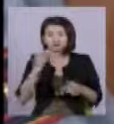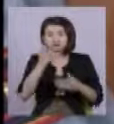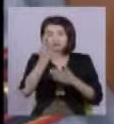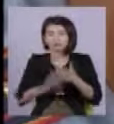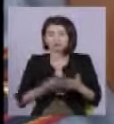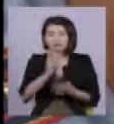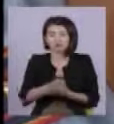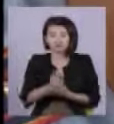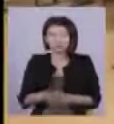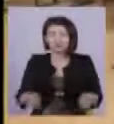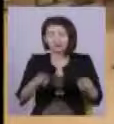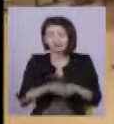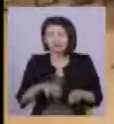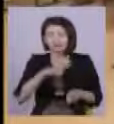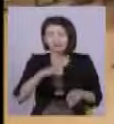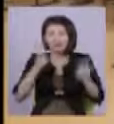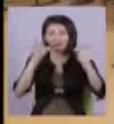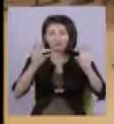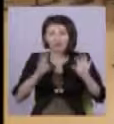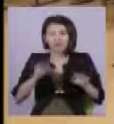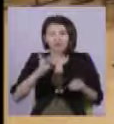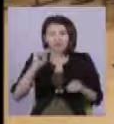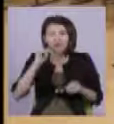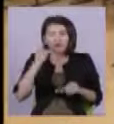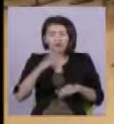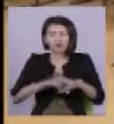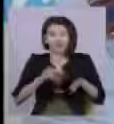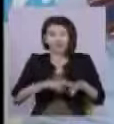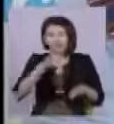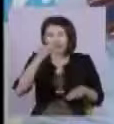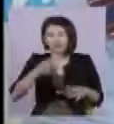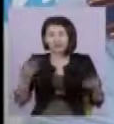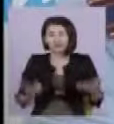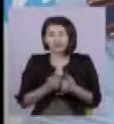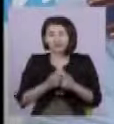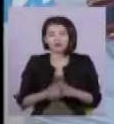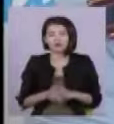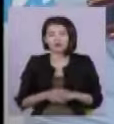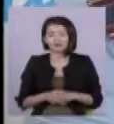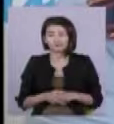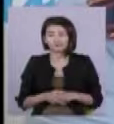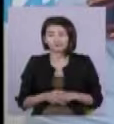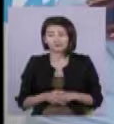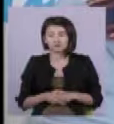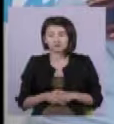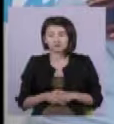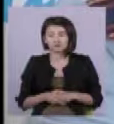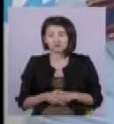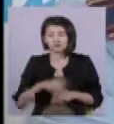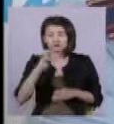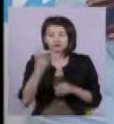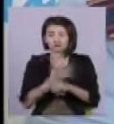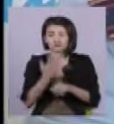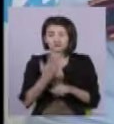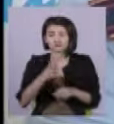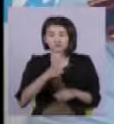осындай заң бұзушылықтармен күресу үшін Павлодарда су полициясы құрылған болатын. Патрульдің ішінде 5 жол патрульдік полиция